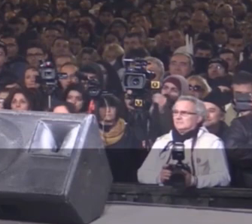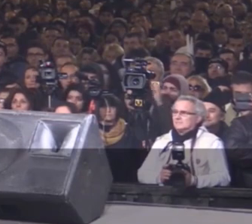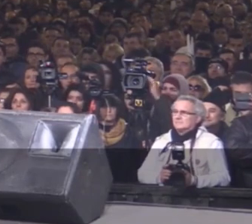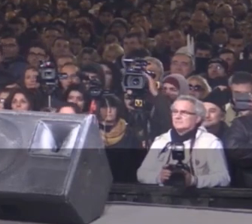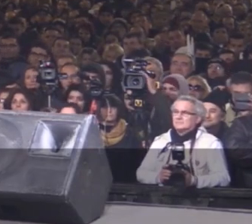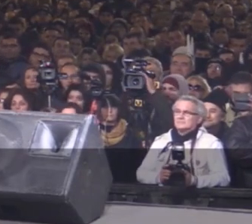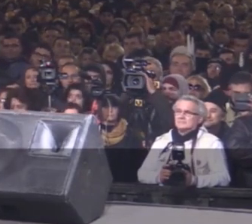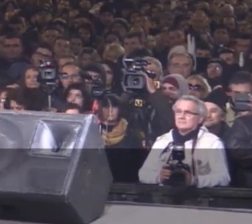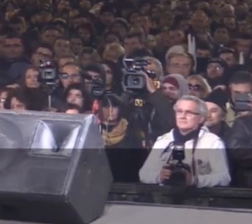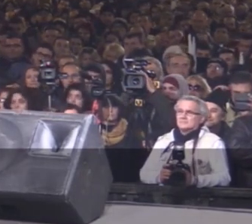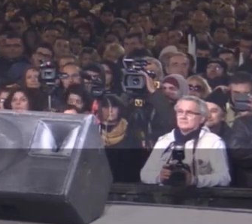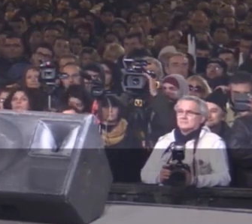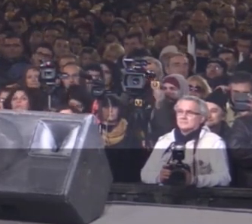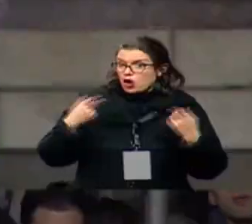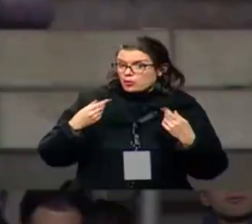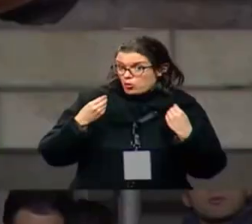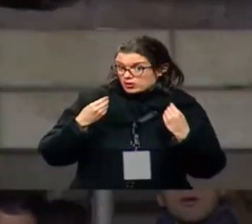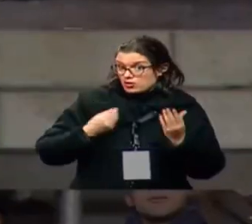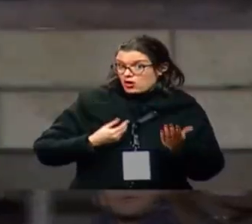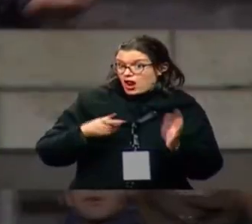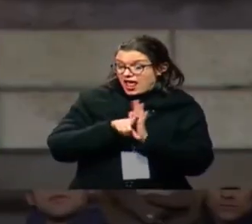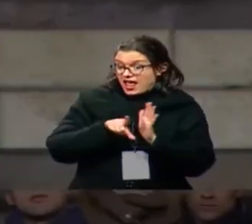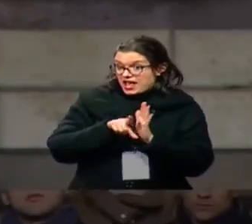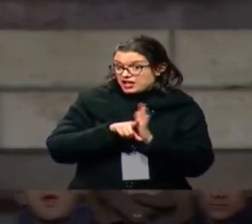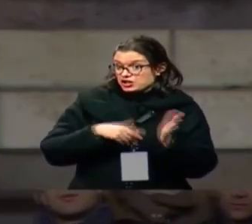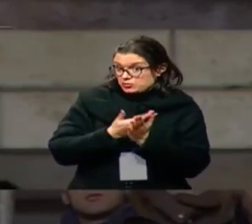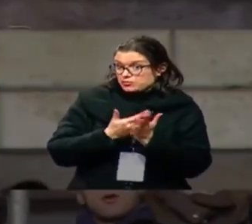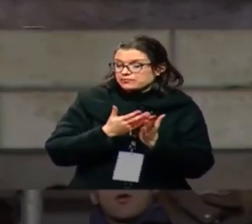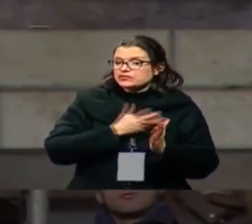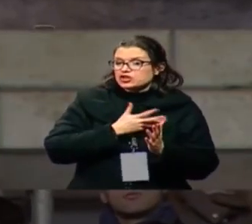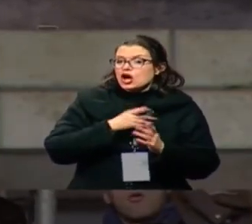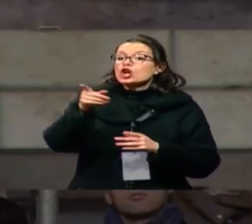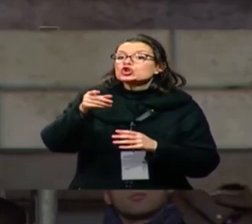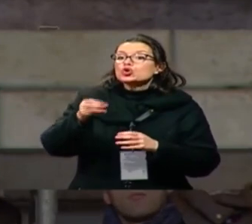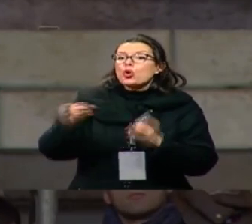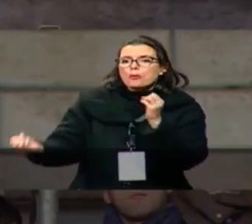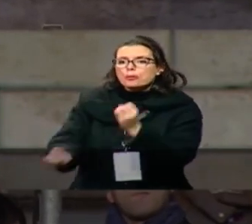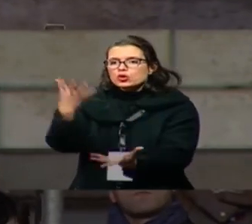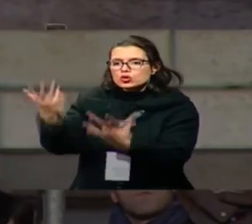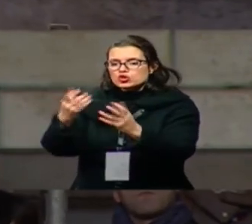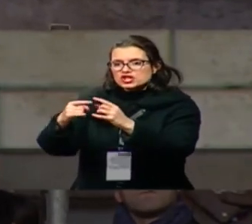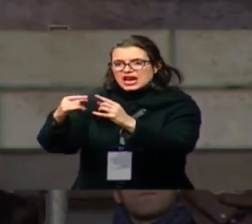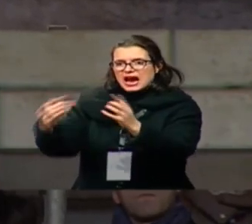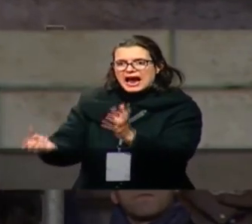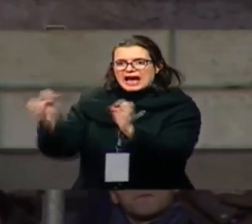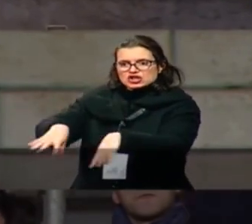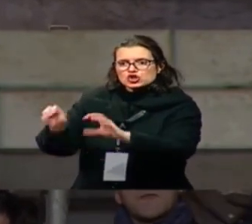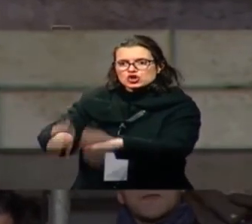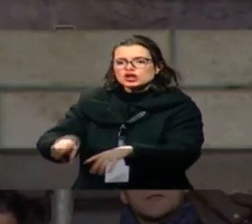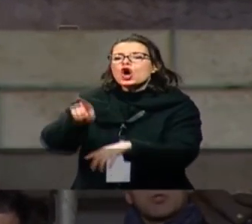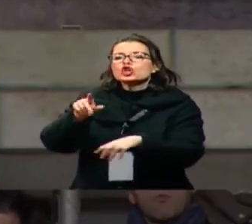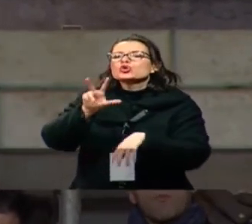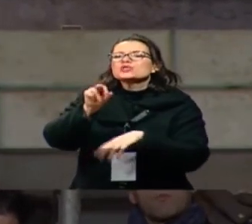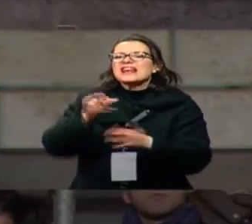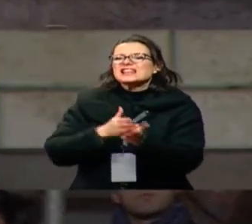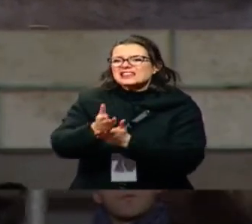quando ci saranno delle leggi che se bruci un cassonetto fai 6 anni di galera o se bruci un trattore fai 20 anni in galera